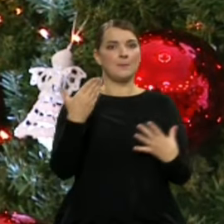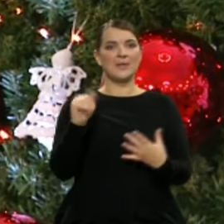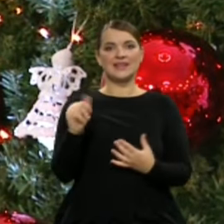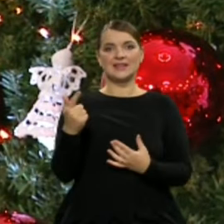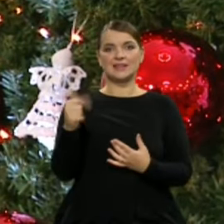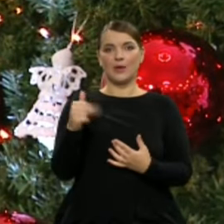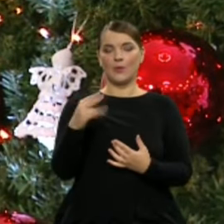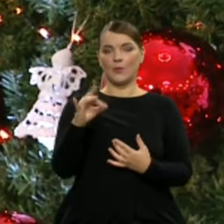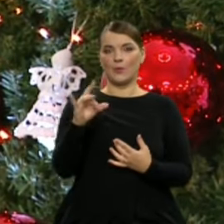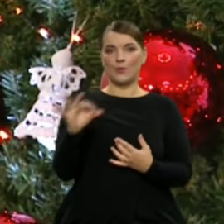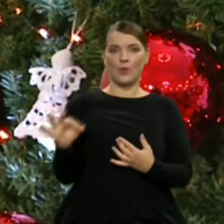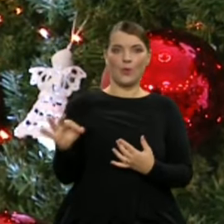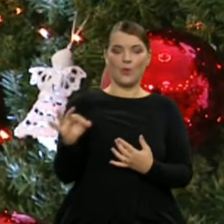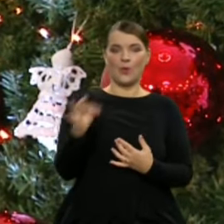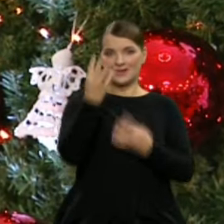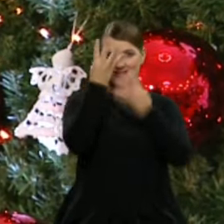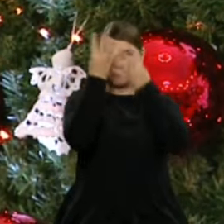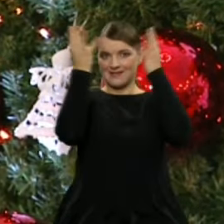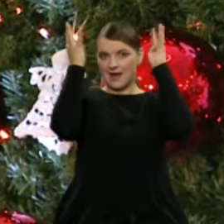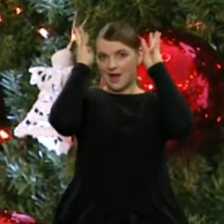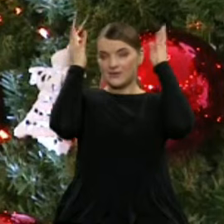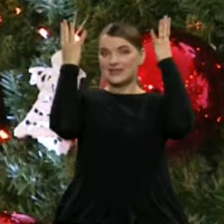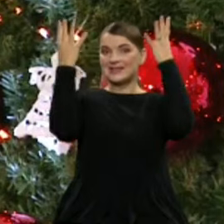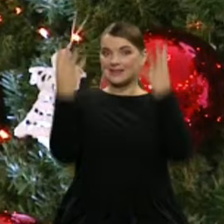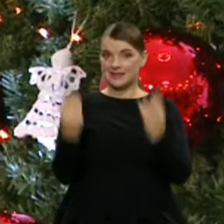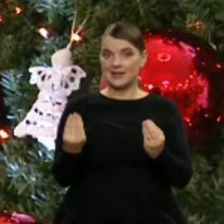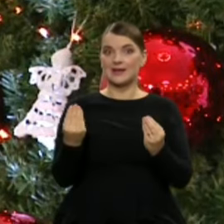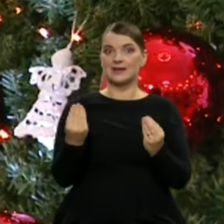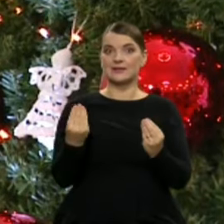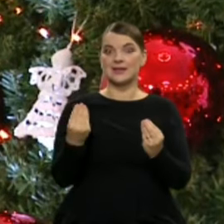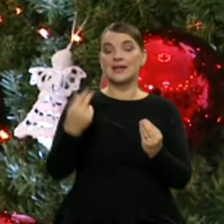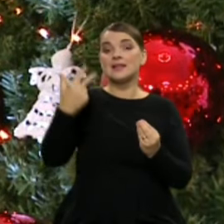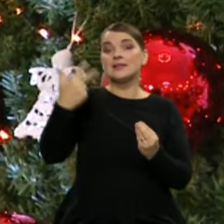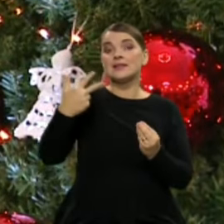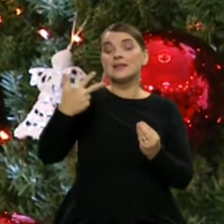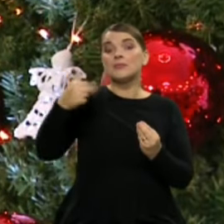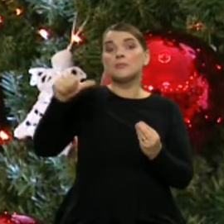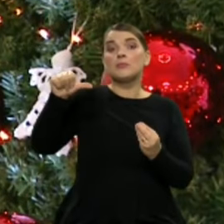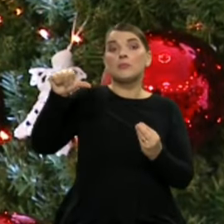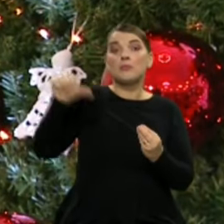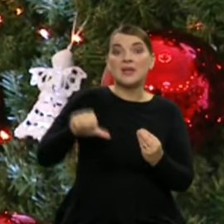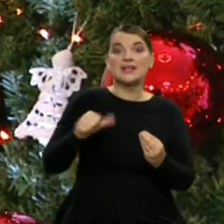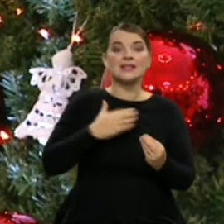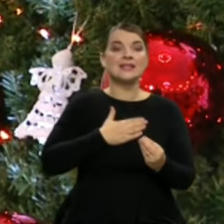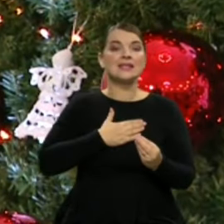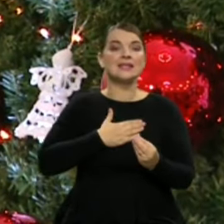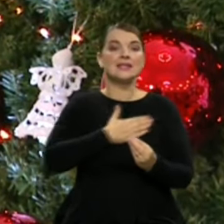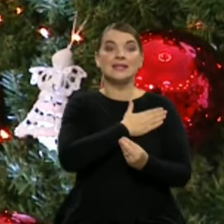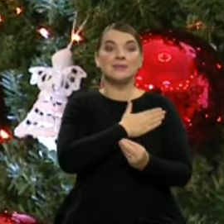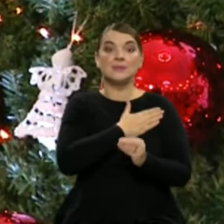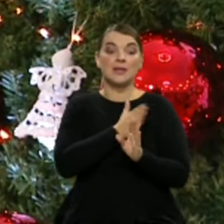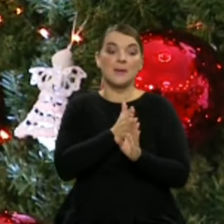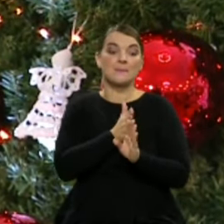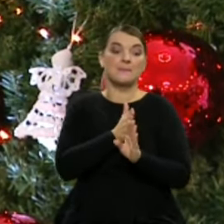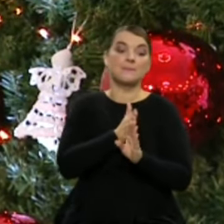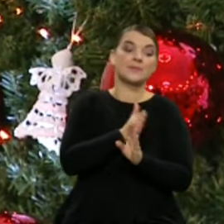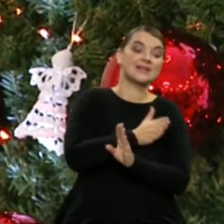diena ir lygiai pusvalandis iki Lietuvos himno giedojimo.